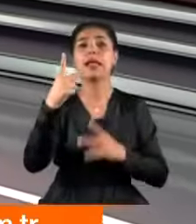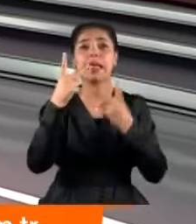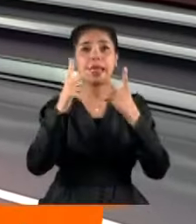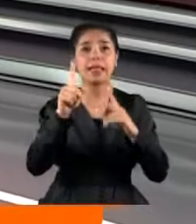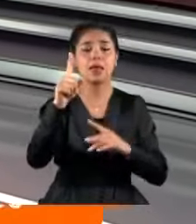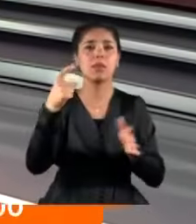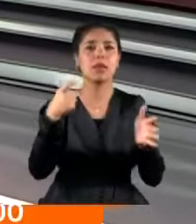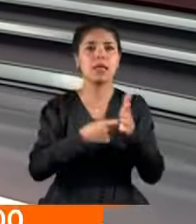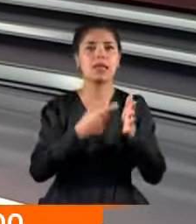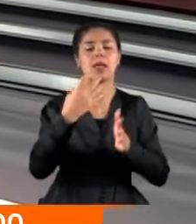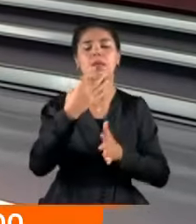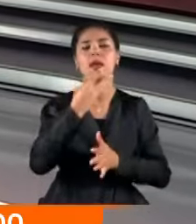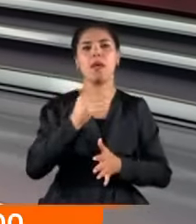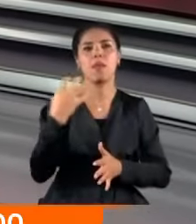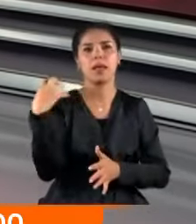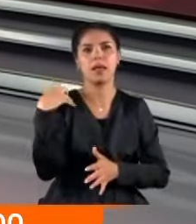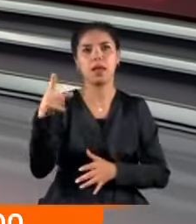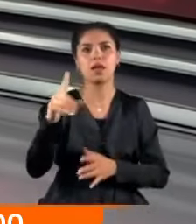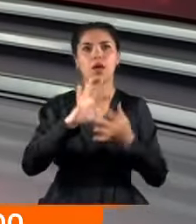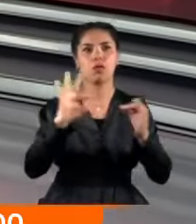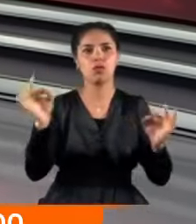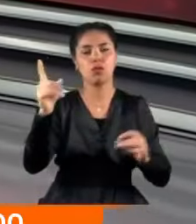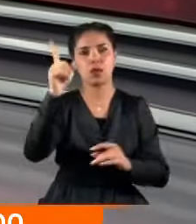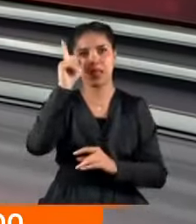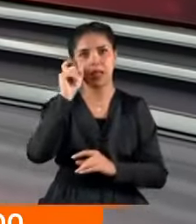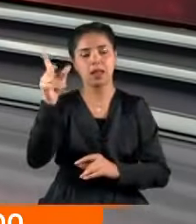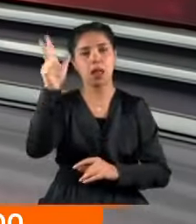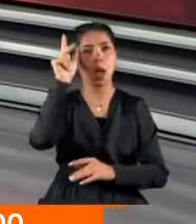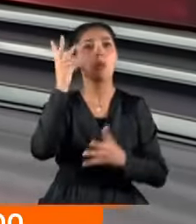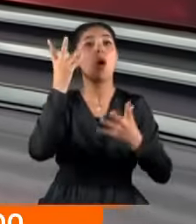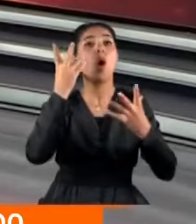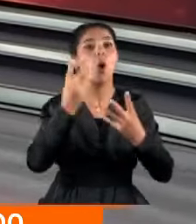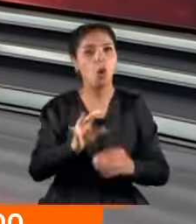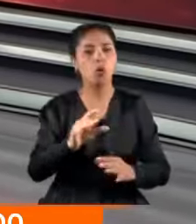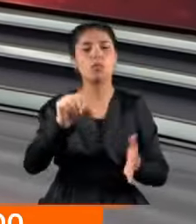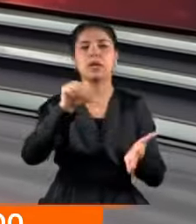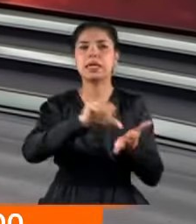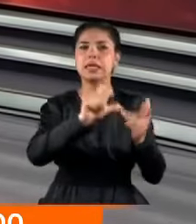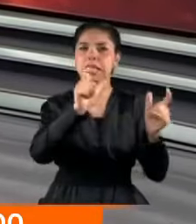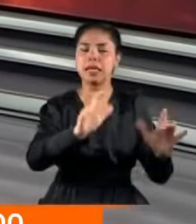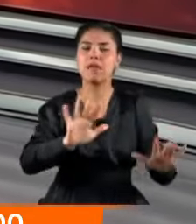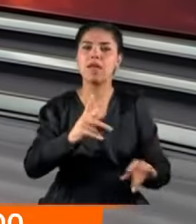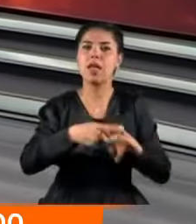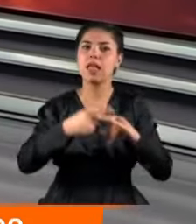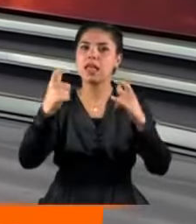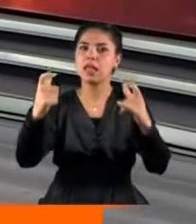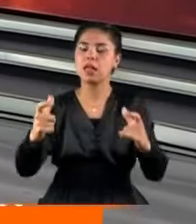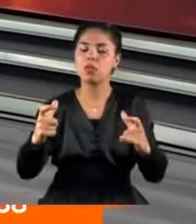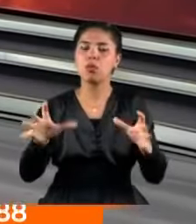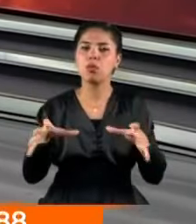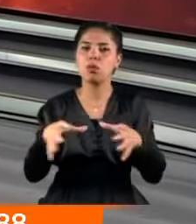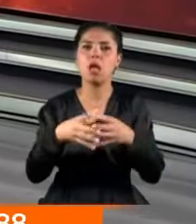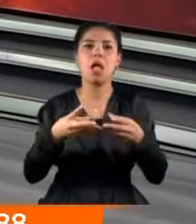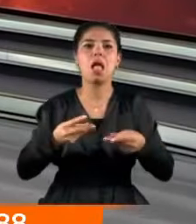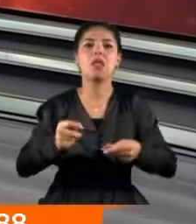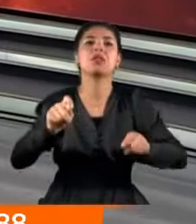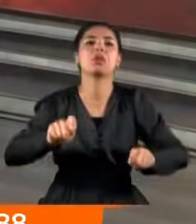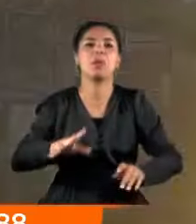bir general. Sözleri çok çarpıcı. İsrail Amerika olmadan ne İran'ı ne de Hizbullah'ı yenebilir.